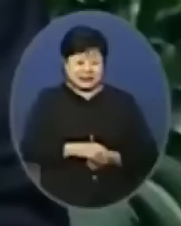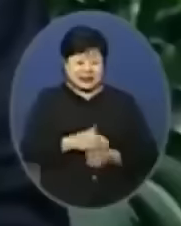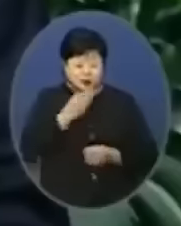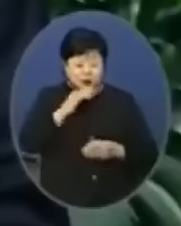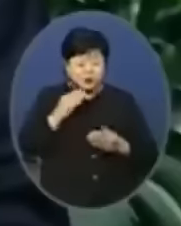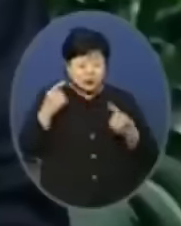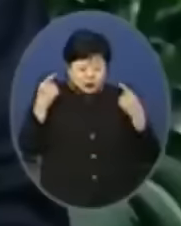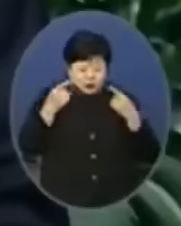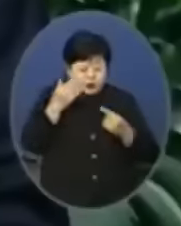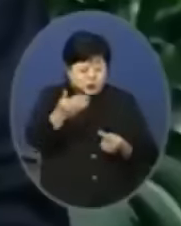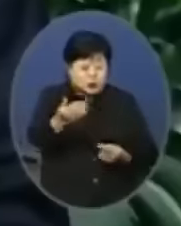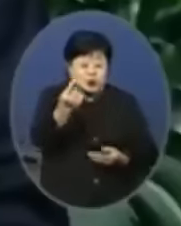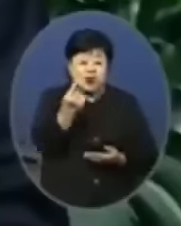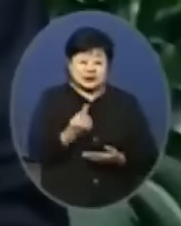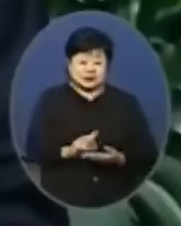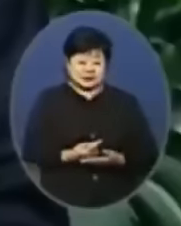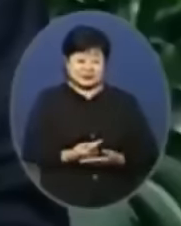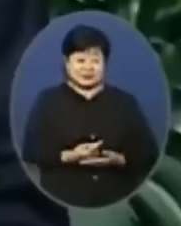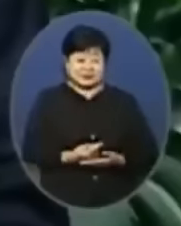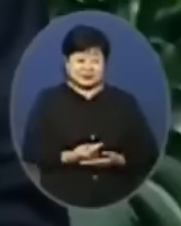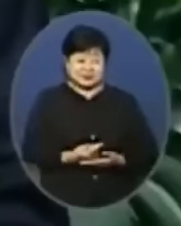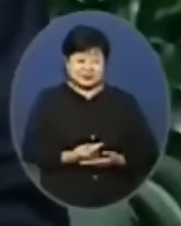소식을 주러 와서